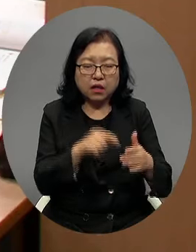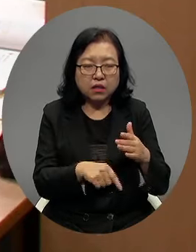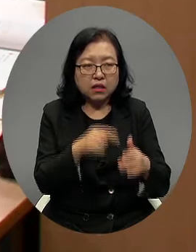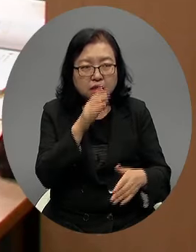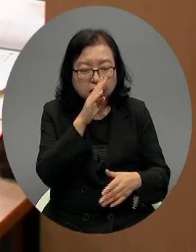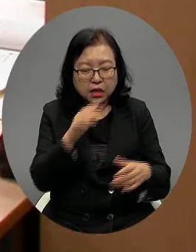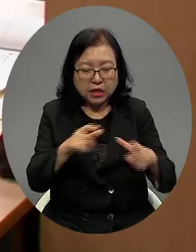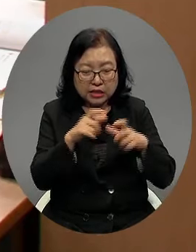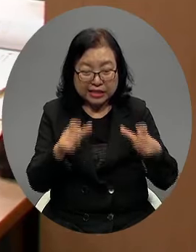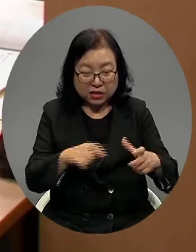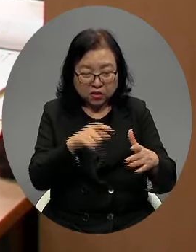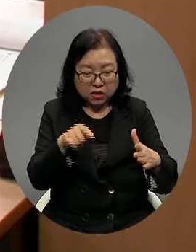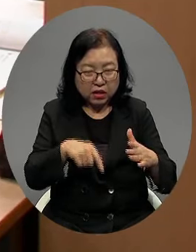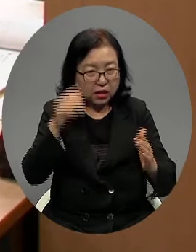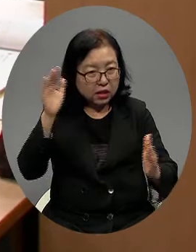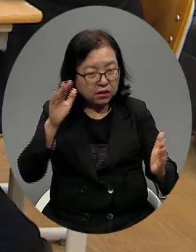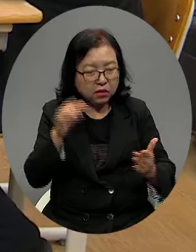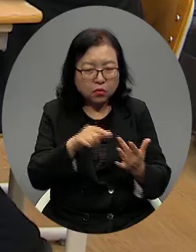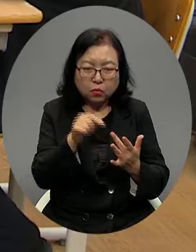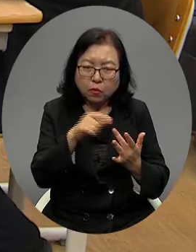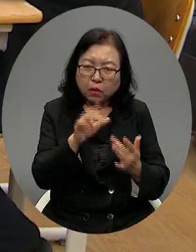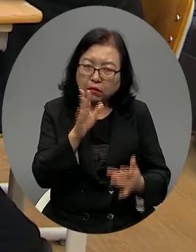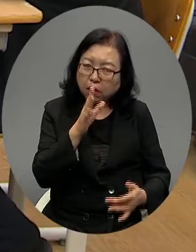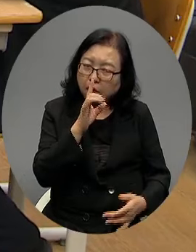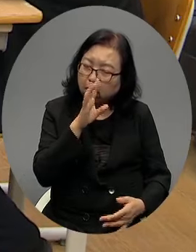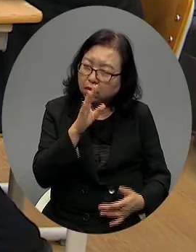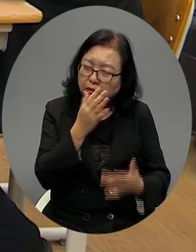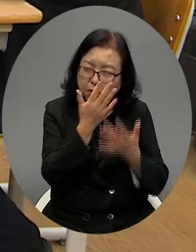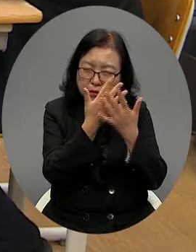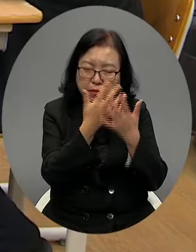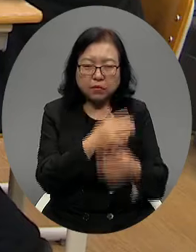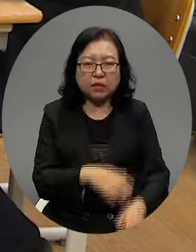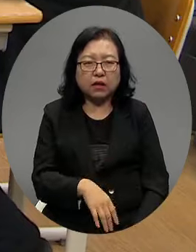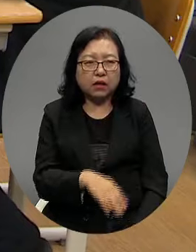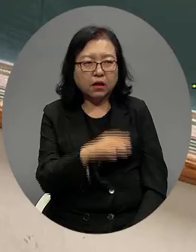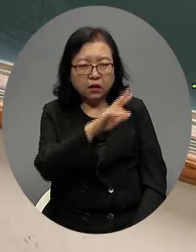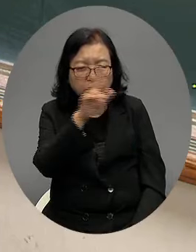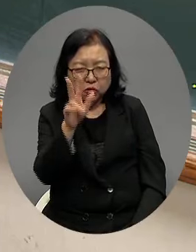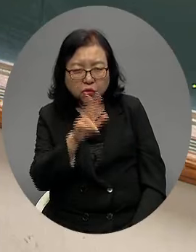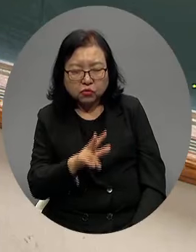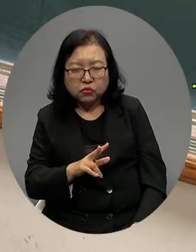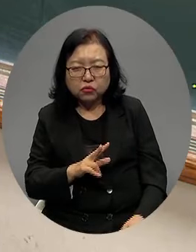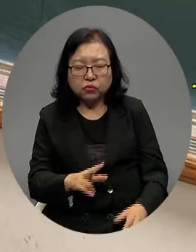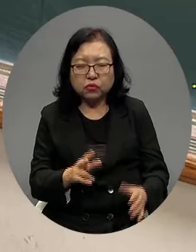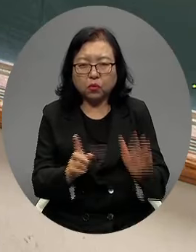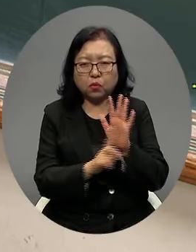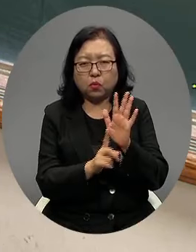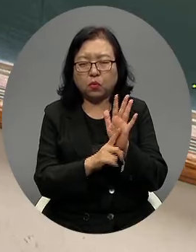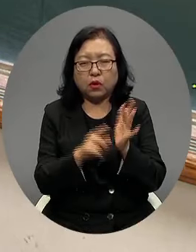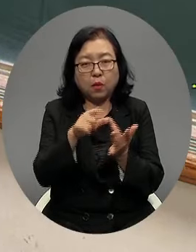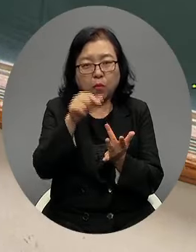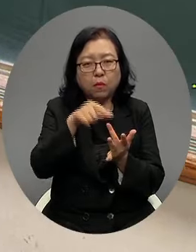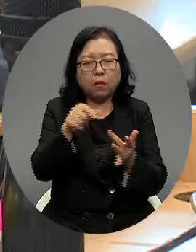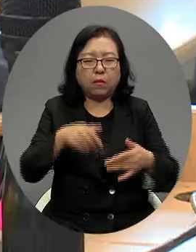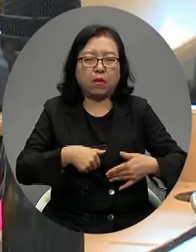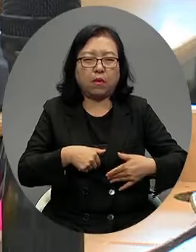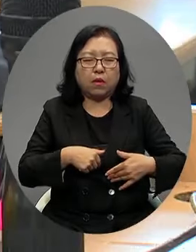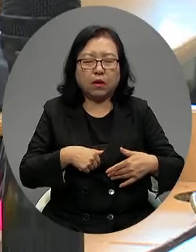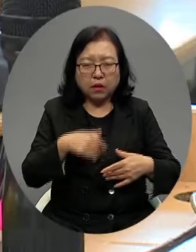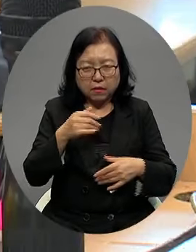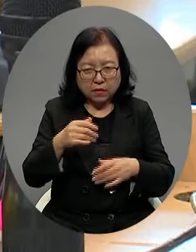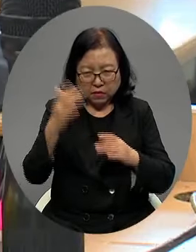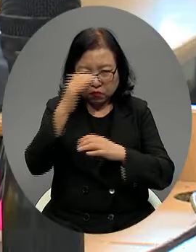얼마나 다닐 수 있을지 미지수 전국 단위 선발이 원칙인 립이라서 지역인재 할당 적용이